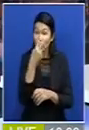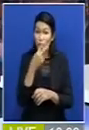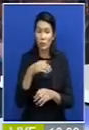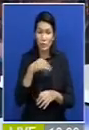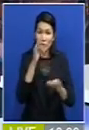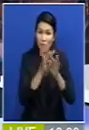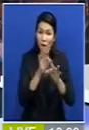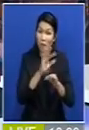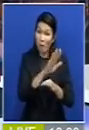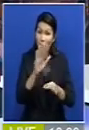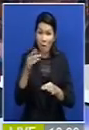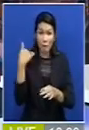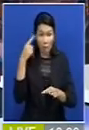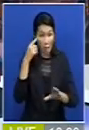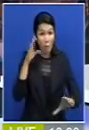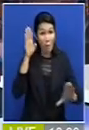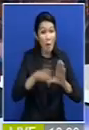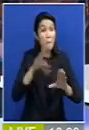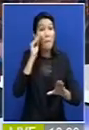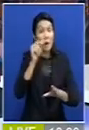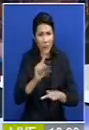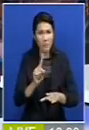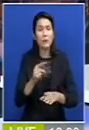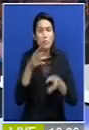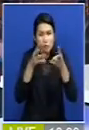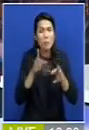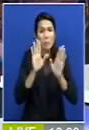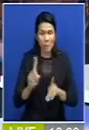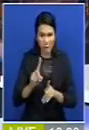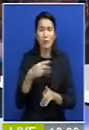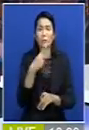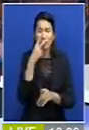การอยู่นะคะว่าจะเปิดให้รับลงทะเบียนได้เมื่อไหร่บ้างในขั้นตอนแบบไหนเพื่อความสะดวกสบายมากขึ้นค่ะ